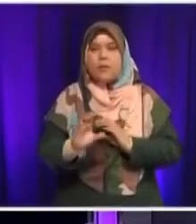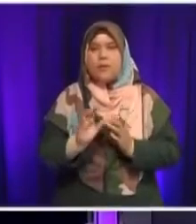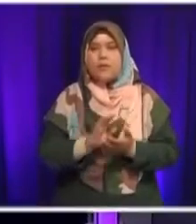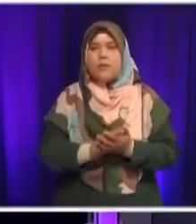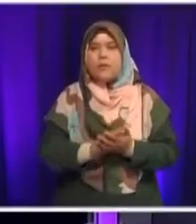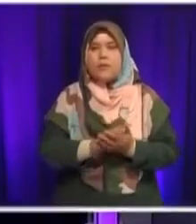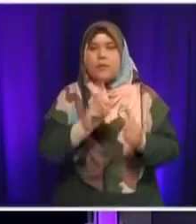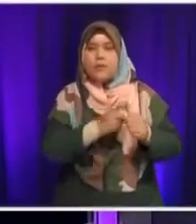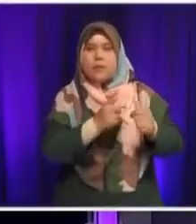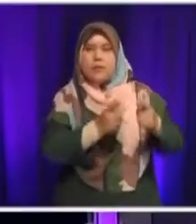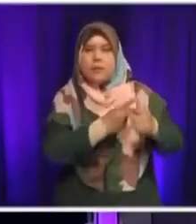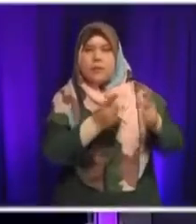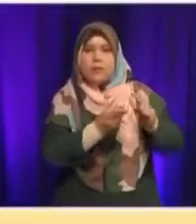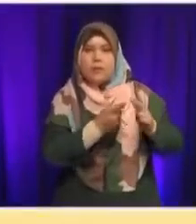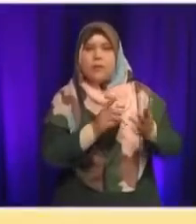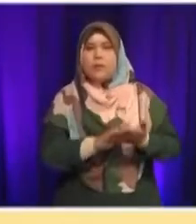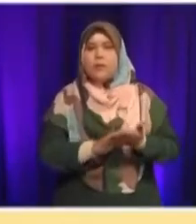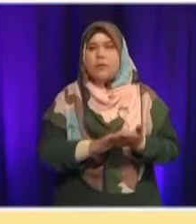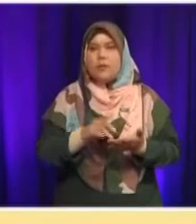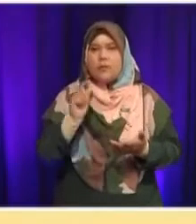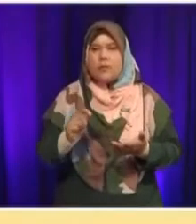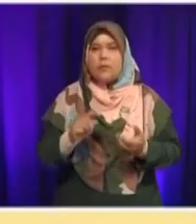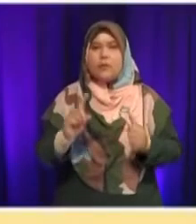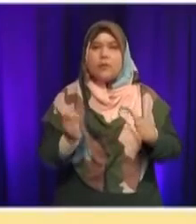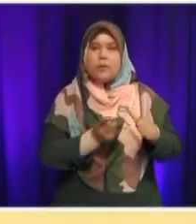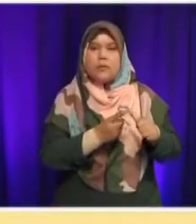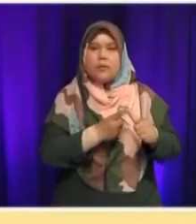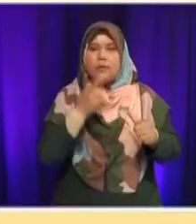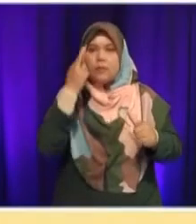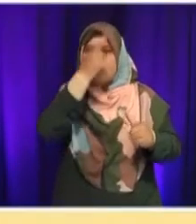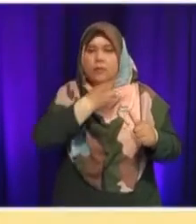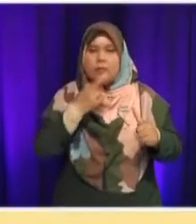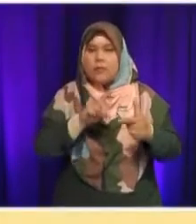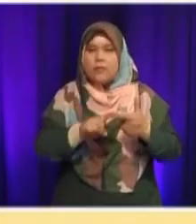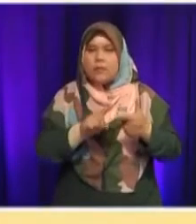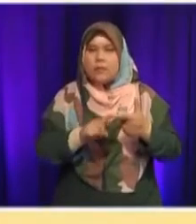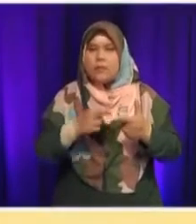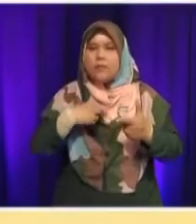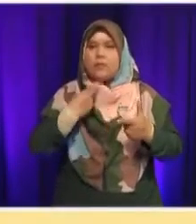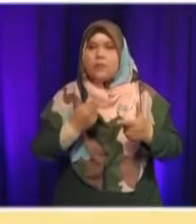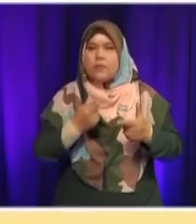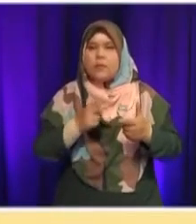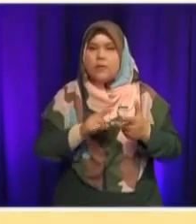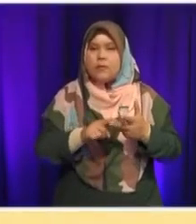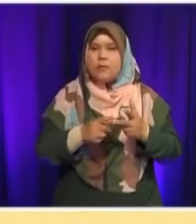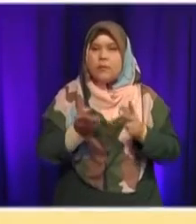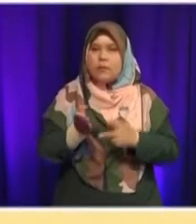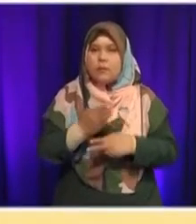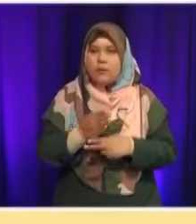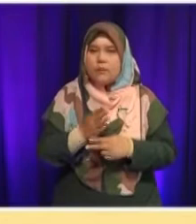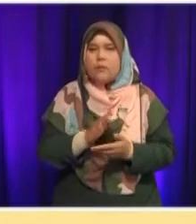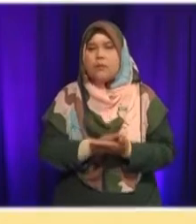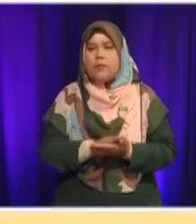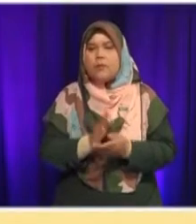antara aspeknya Ivan ialah lupa back to dan rase Oke rupa itu